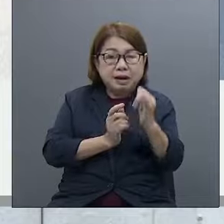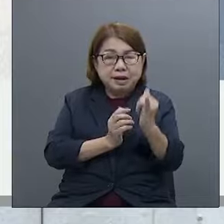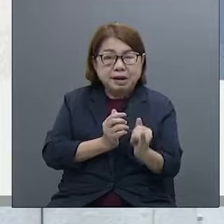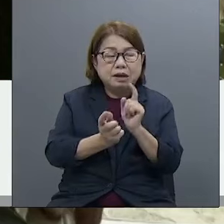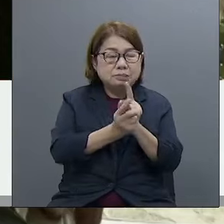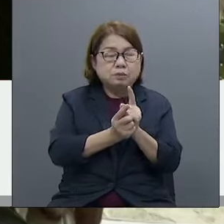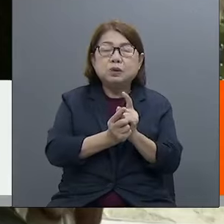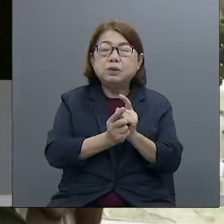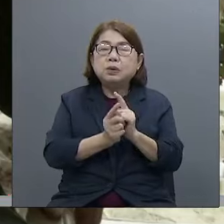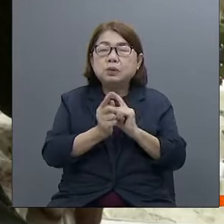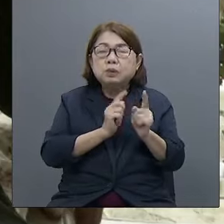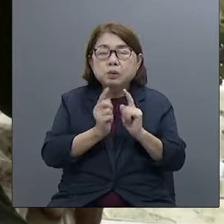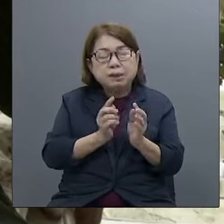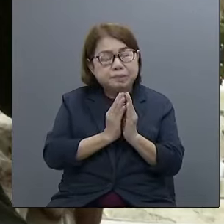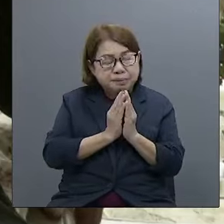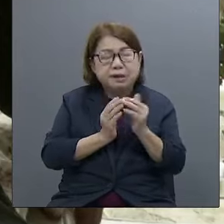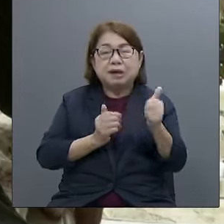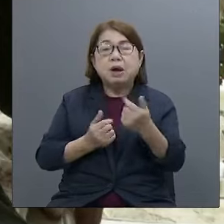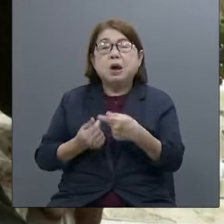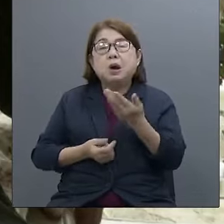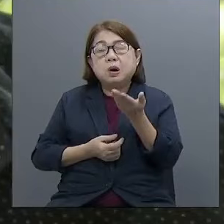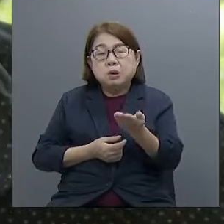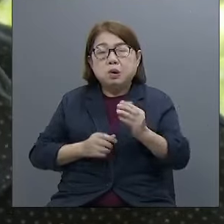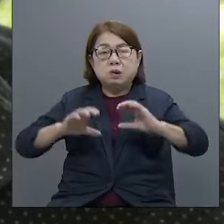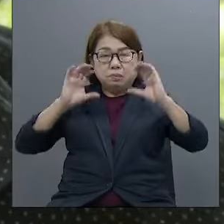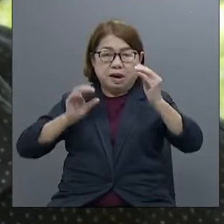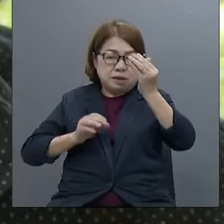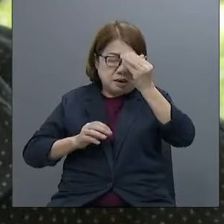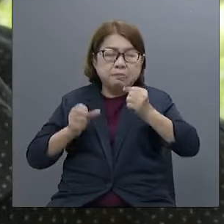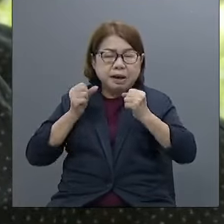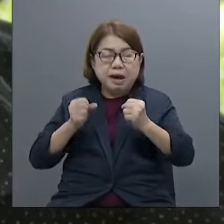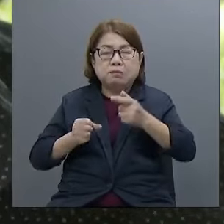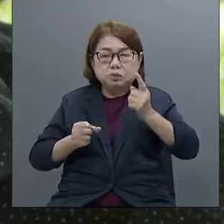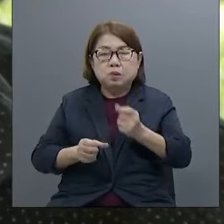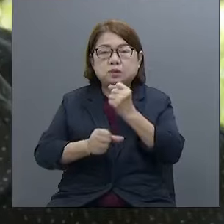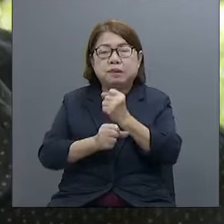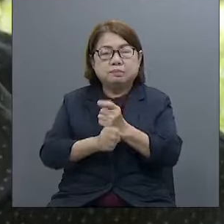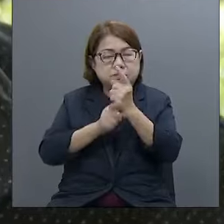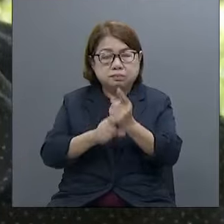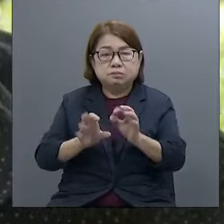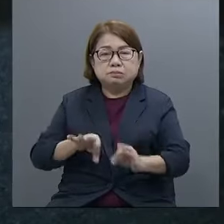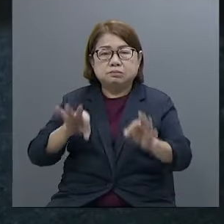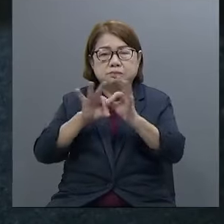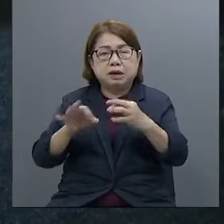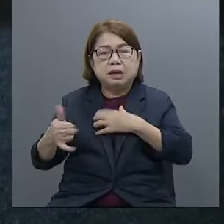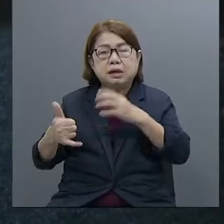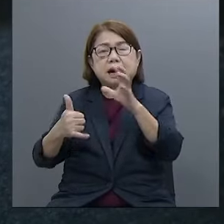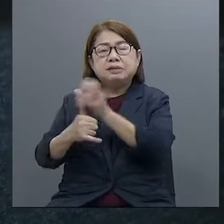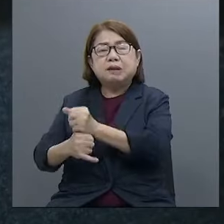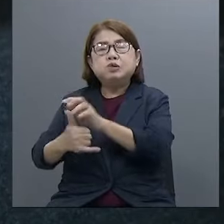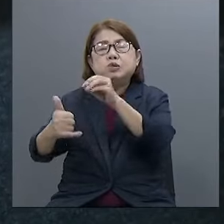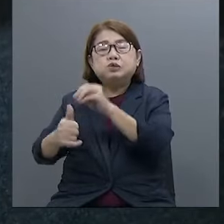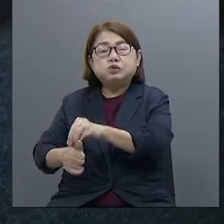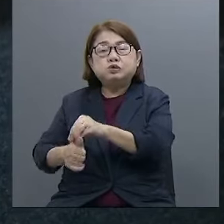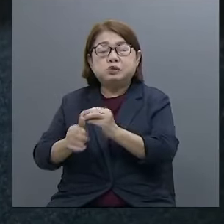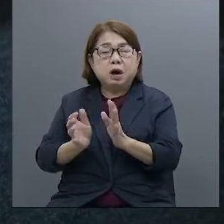ร้อมกับเรียกร้องให้รัฐบาลอิสราเอลทำทุกอย่างเท่าที่จำเป็นเพื่อที่จะนำตัวประกันทั้งหมดกลับมาเพราะว่าทุกครอบ